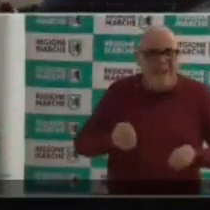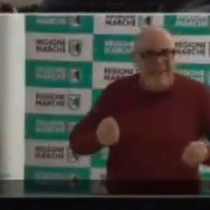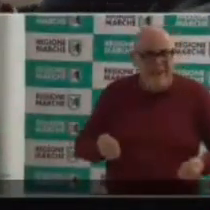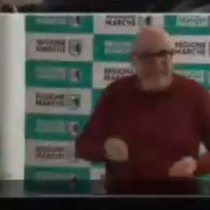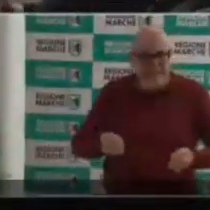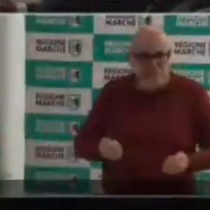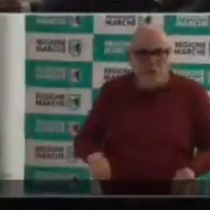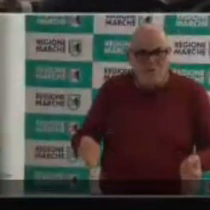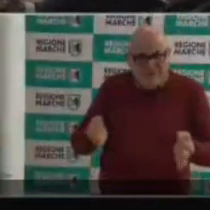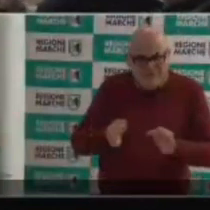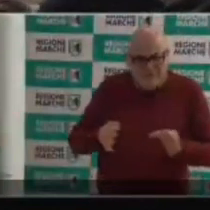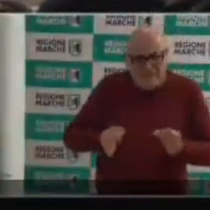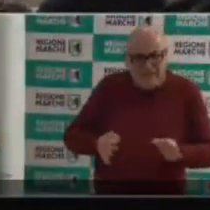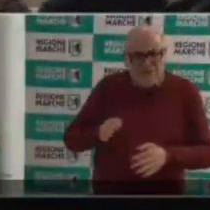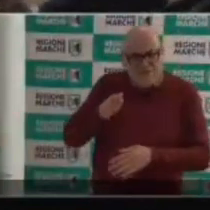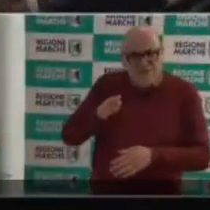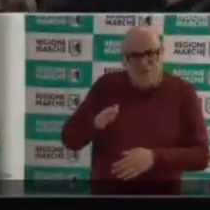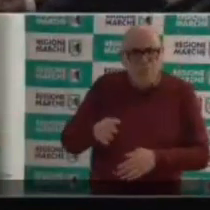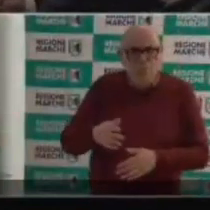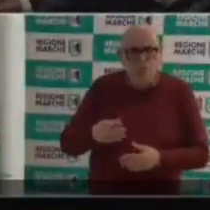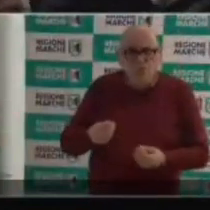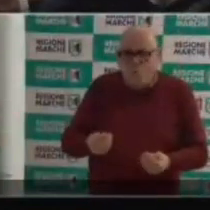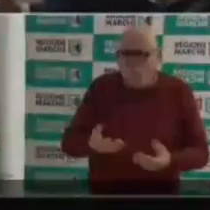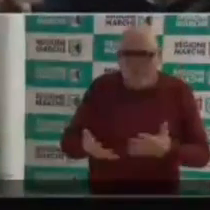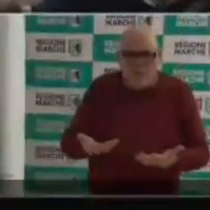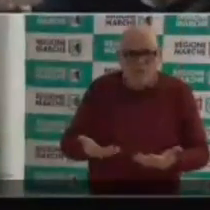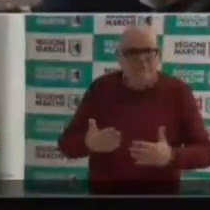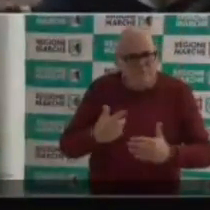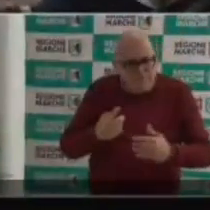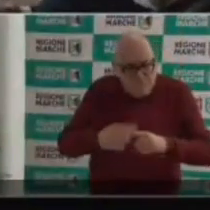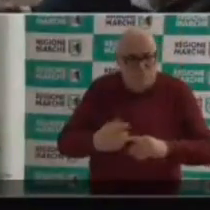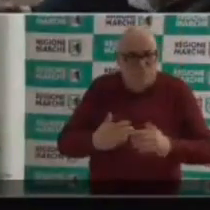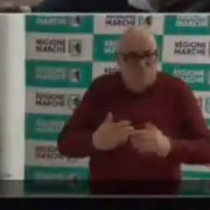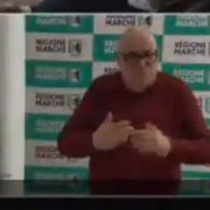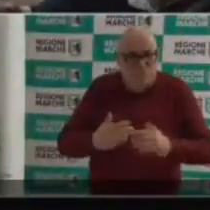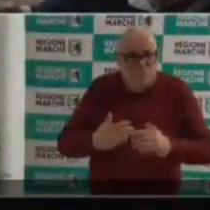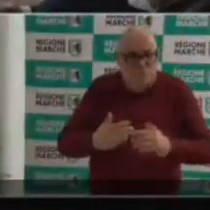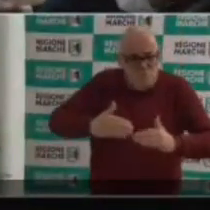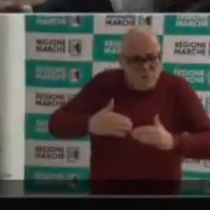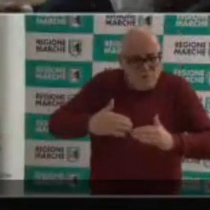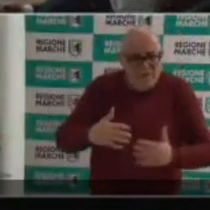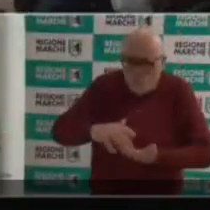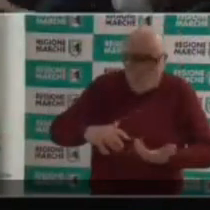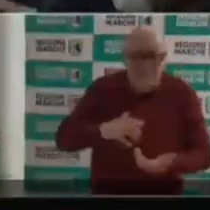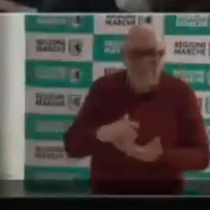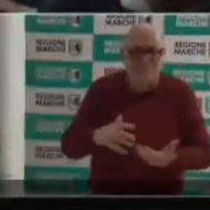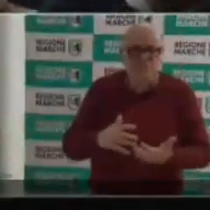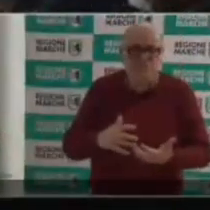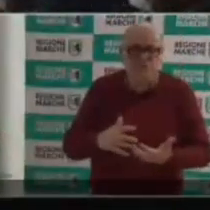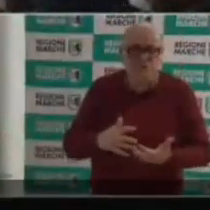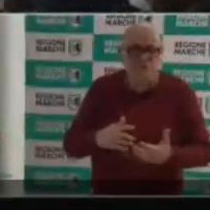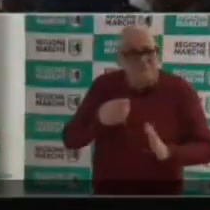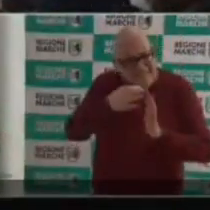un qualcosa di più strutturato e probabilmente anche un pochino più complesso con le regole comunitarie. Per